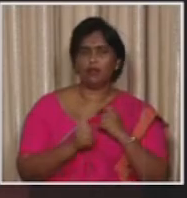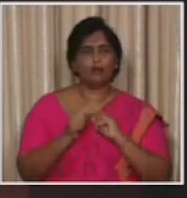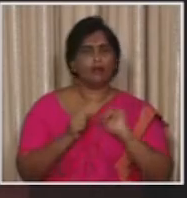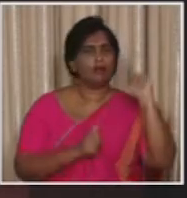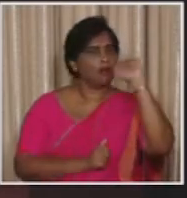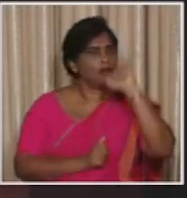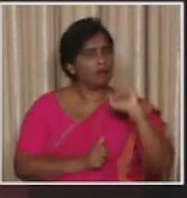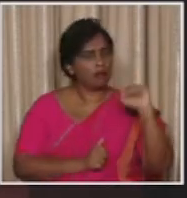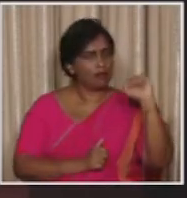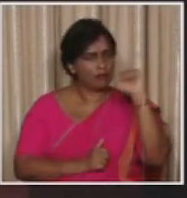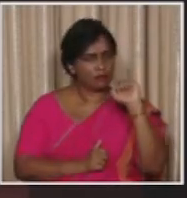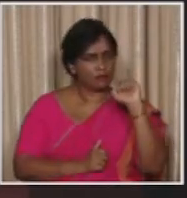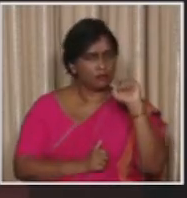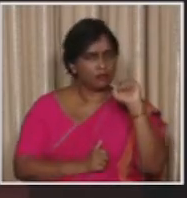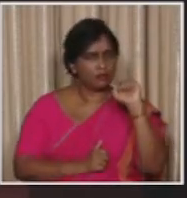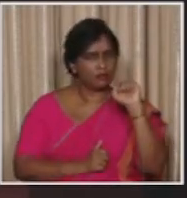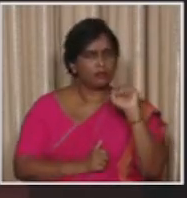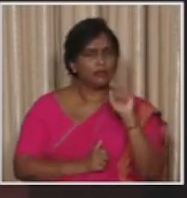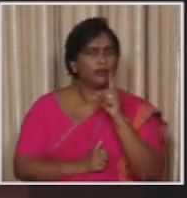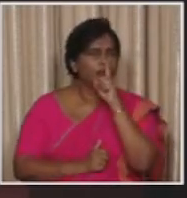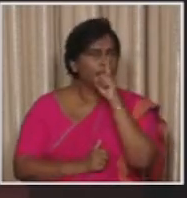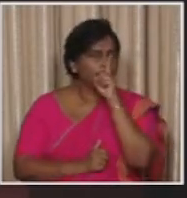ආසියාවේ එකම